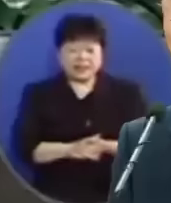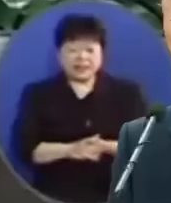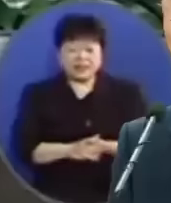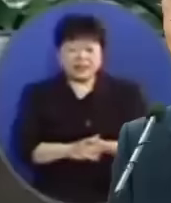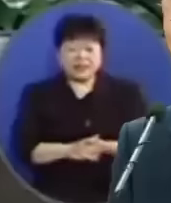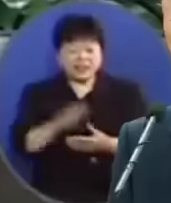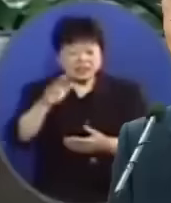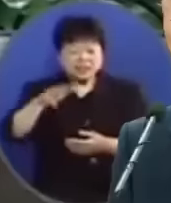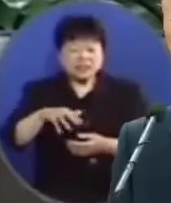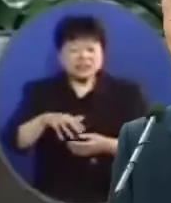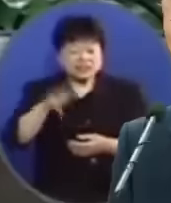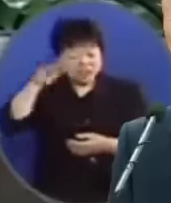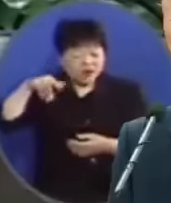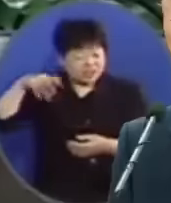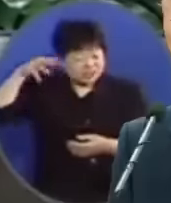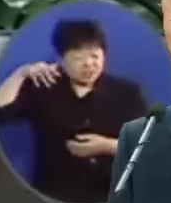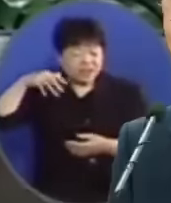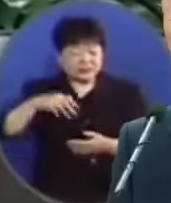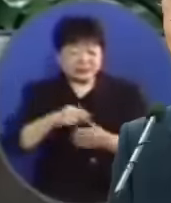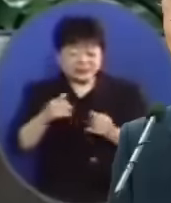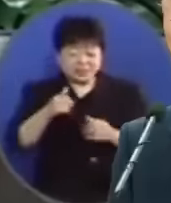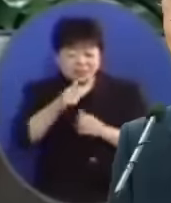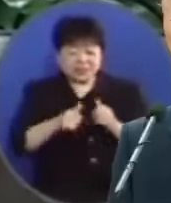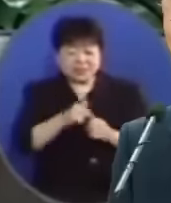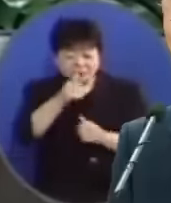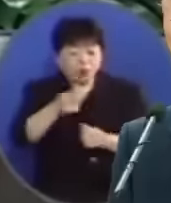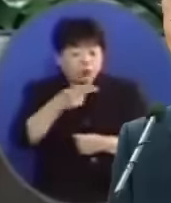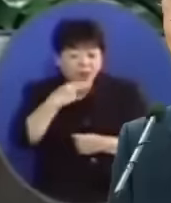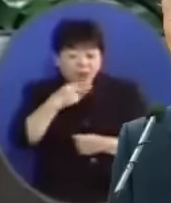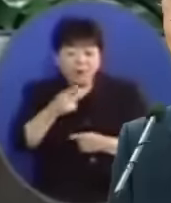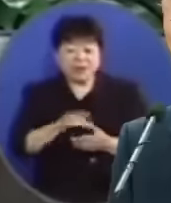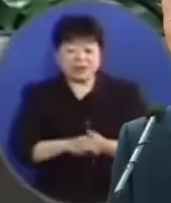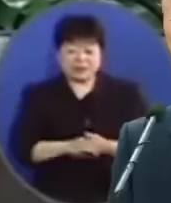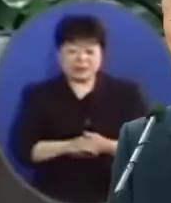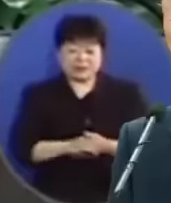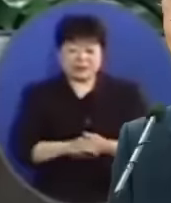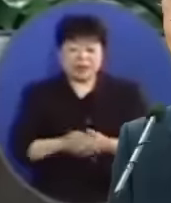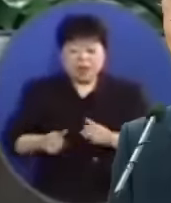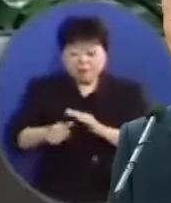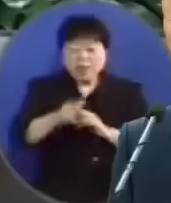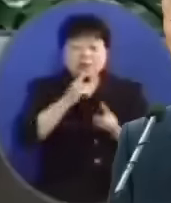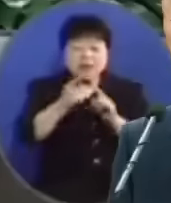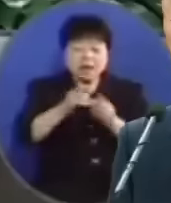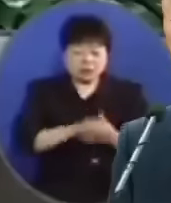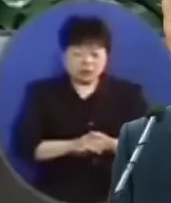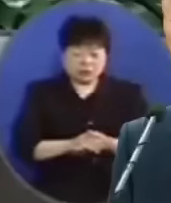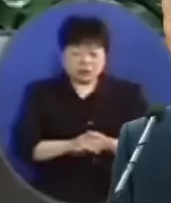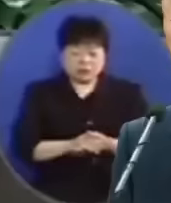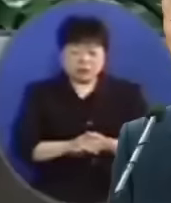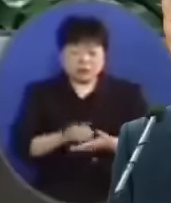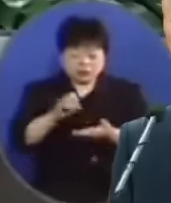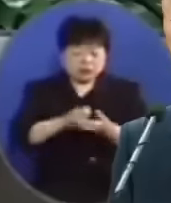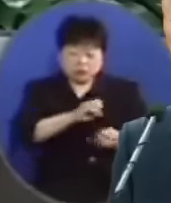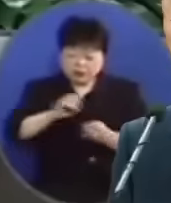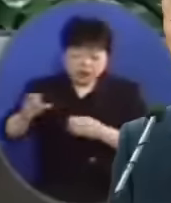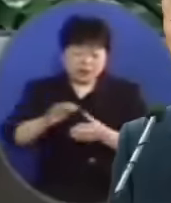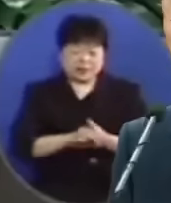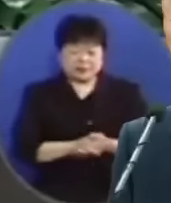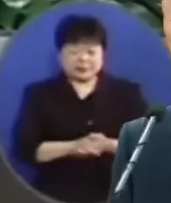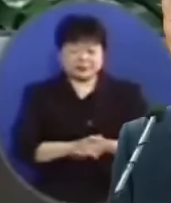철학자들이 철학적 지식을 통해서 하나님은 안 계시다고 말합니다. 그러면 그것은 뱀이 말하는 것입니다. 그걸 집어내야 되는